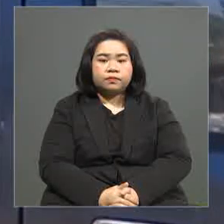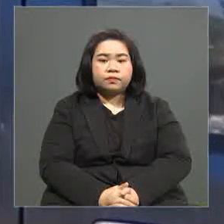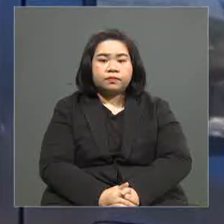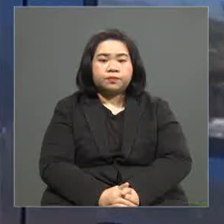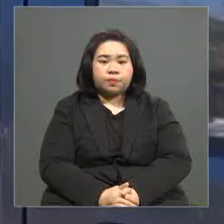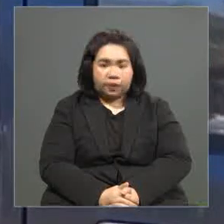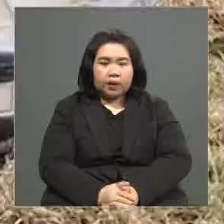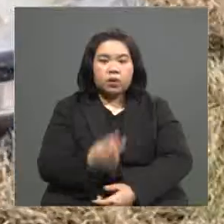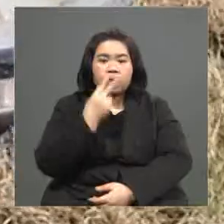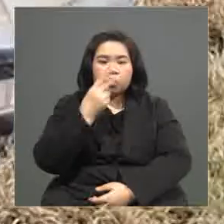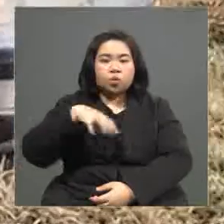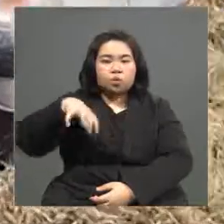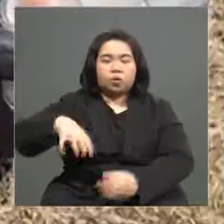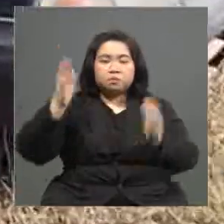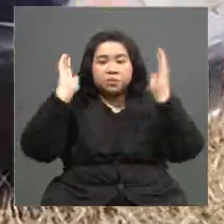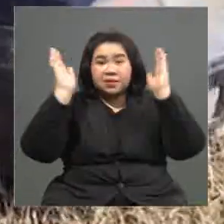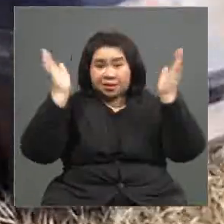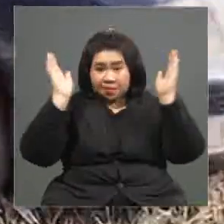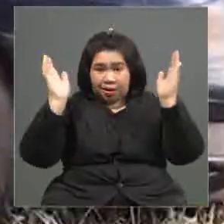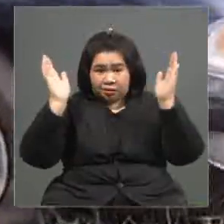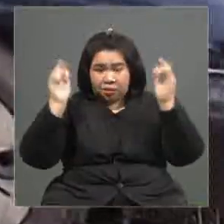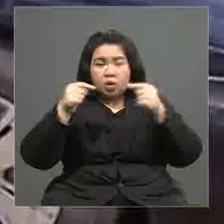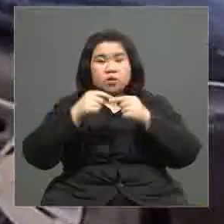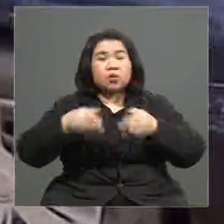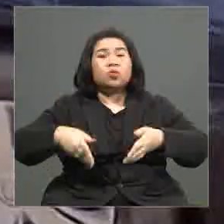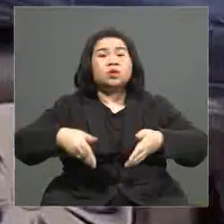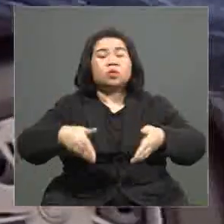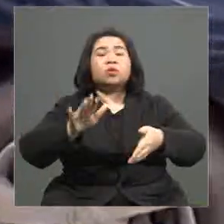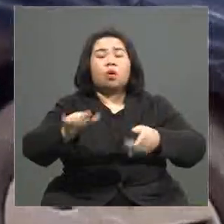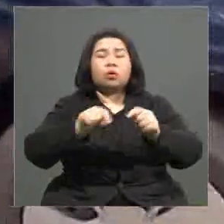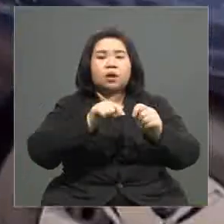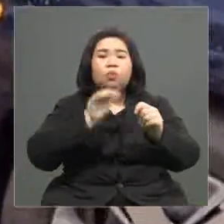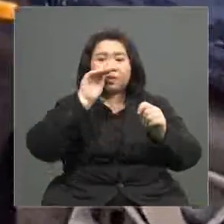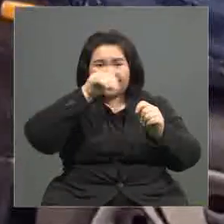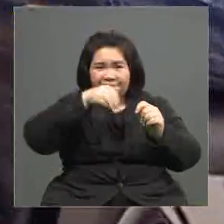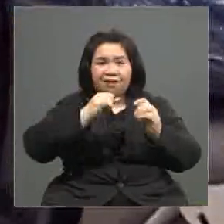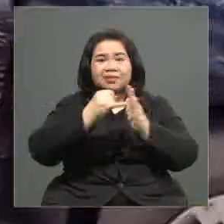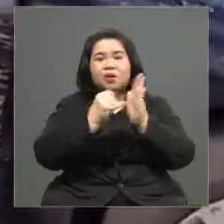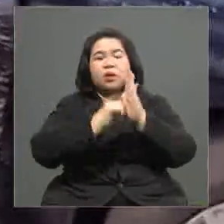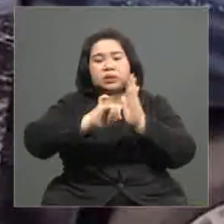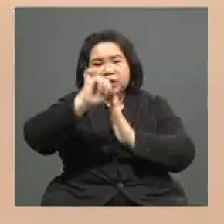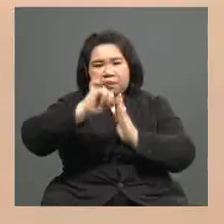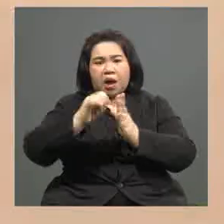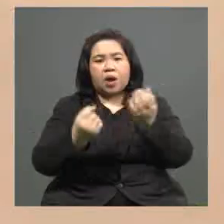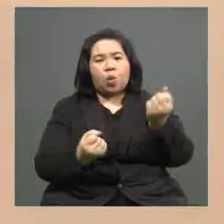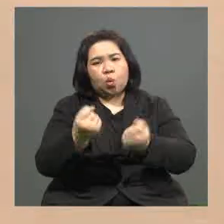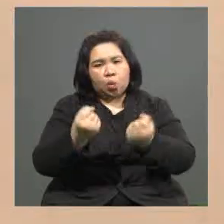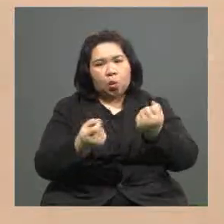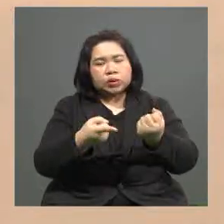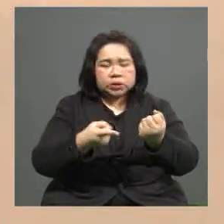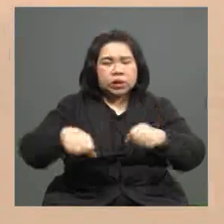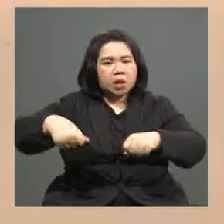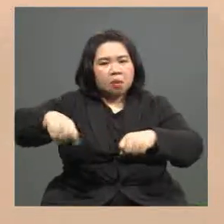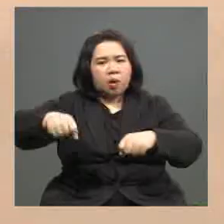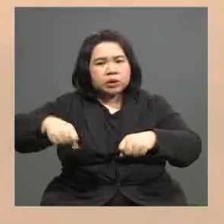เราไปดูที่สำนักประชาสัมพันธ์เขต3ถนนประชาสัมพันธ์ตำบลช้างคลานอำเภอเมืองเชียงใหม่ก็มีรถและรถจักรยานยนต์ของเ